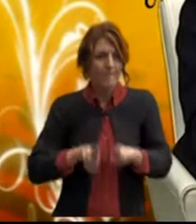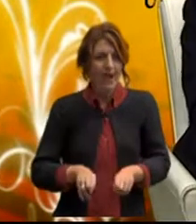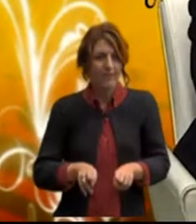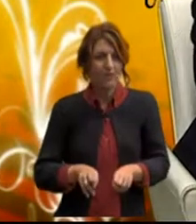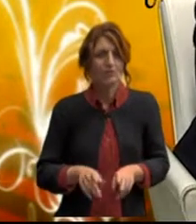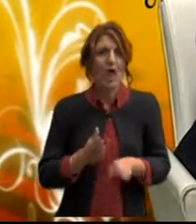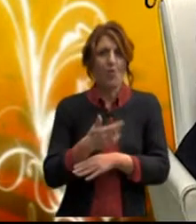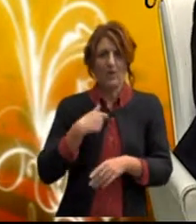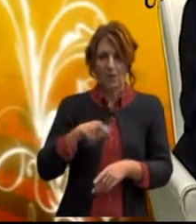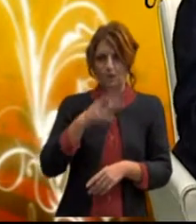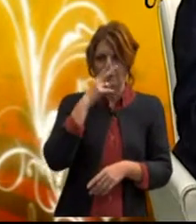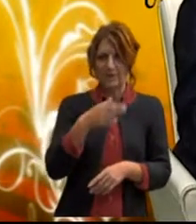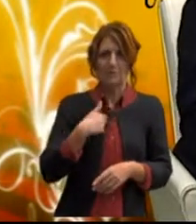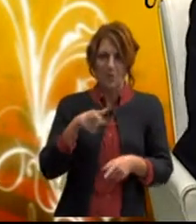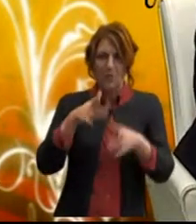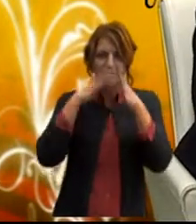politiku